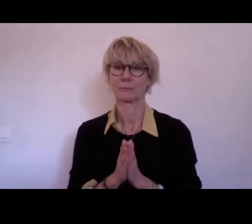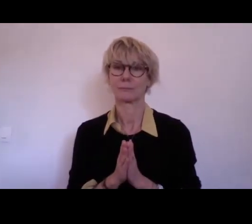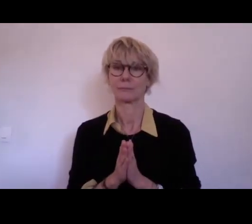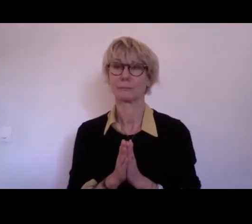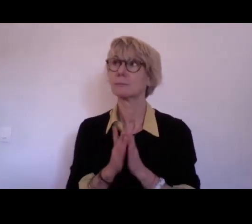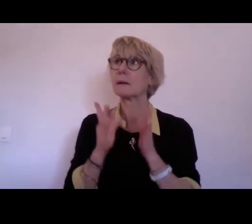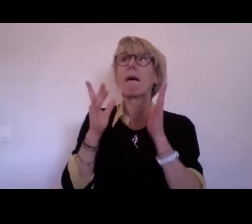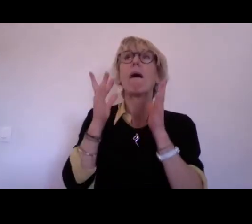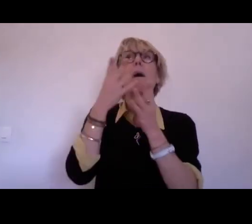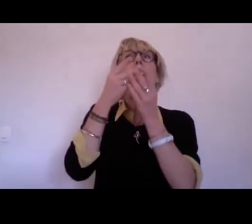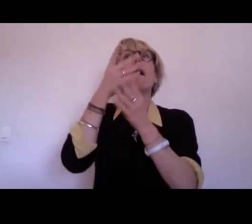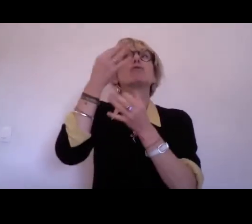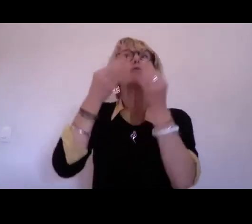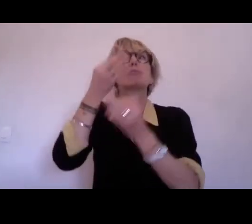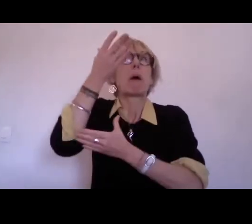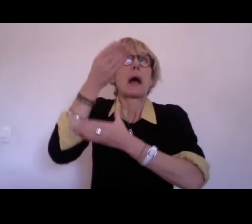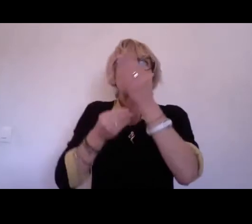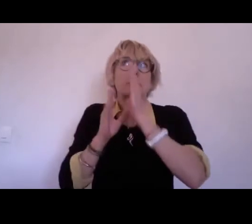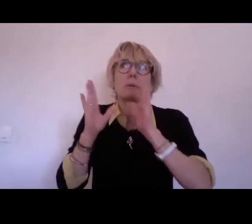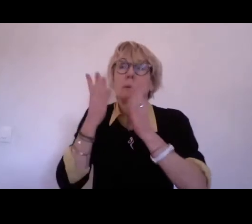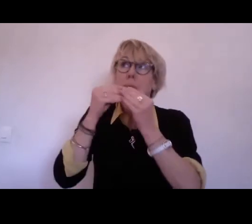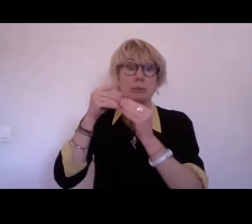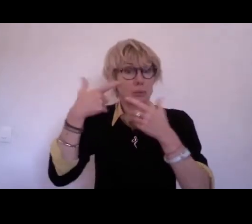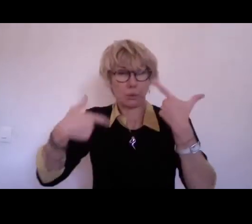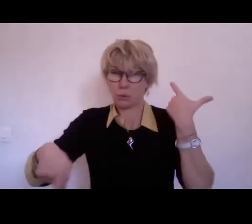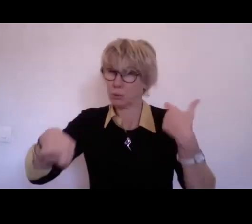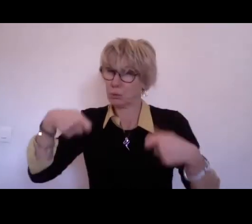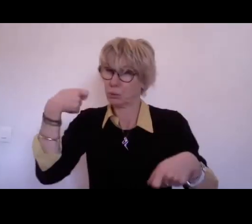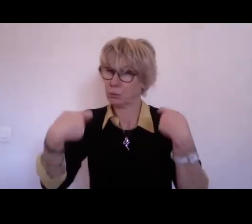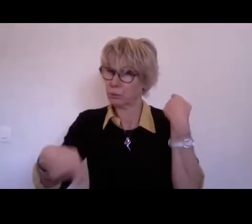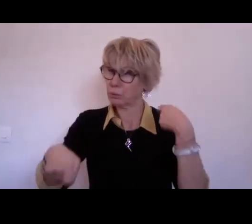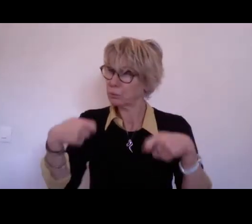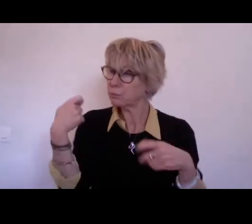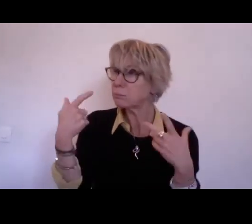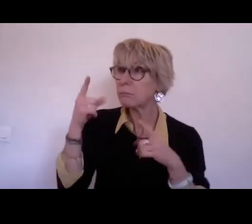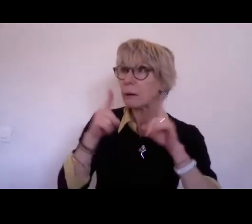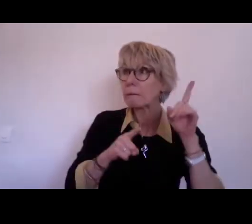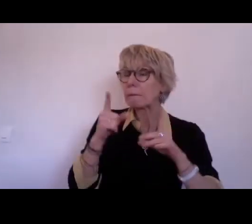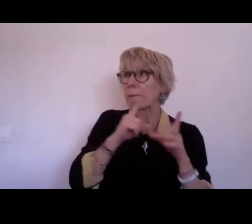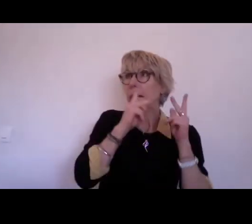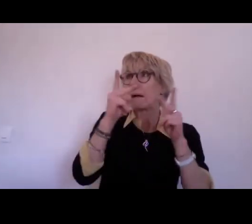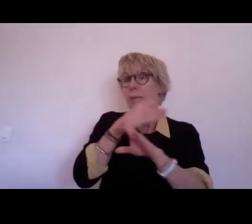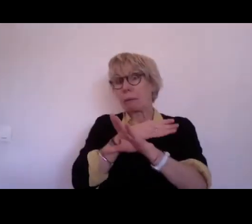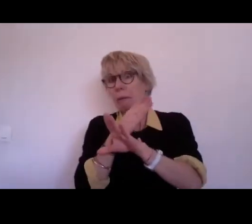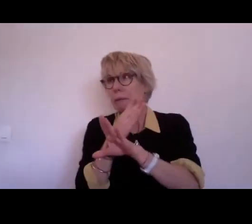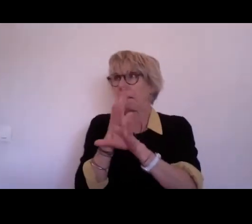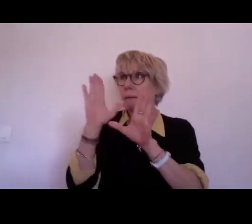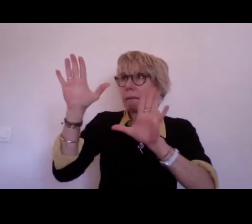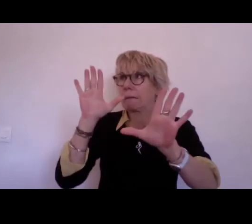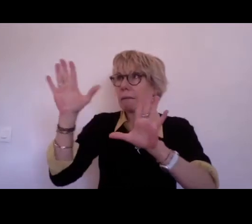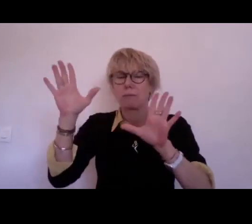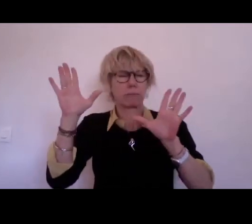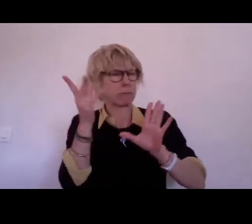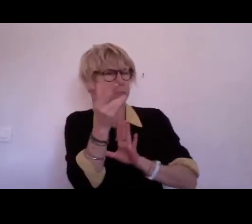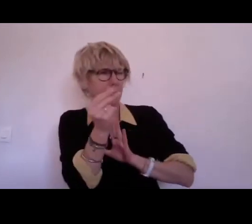L'absence de jugement dans tout ça, la souplesse aussi, parce que parfois on n'arrive pas à être tout à fait à l'heure pour une raison quelconque, d'autres rendez-vous ou